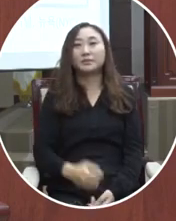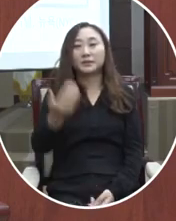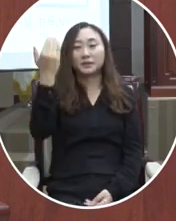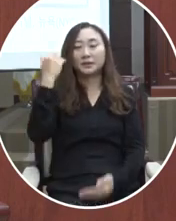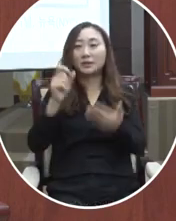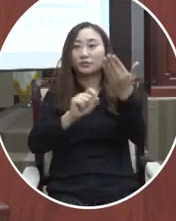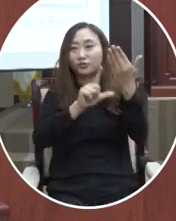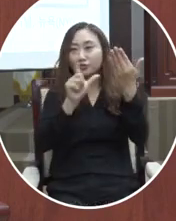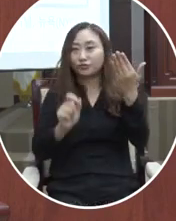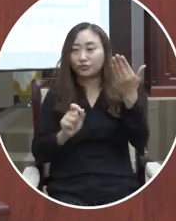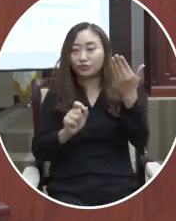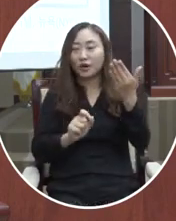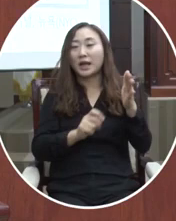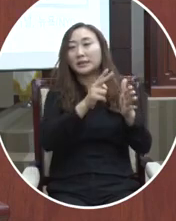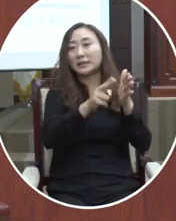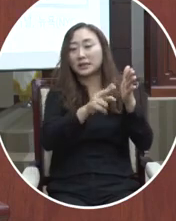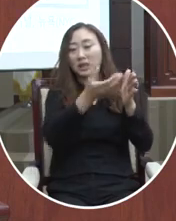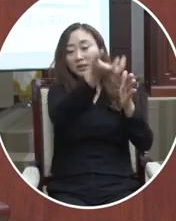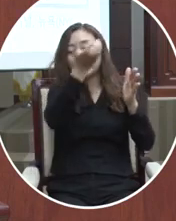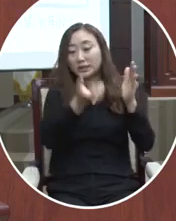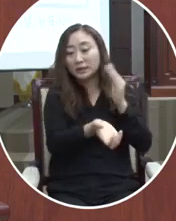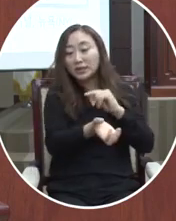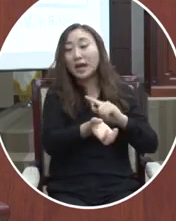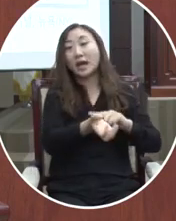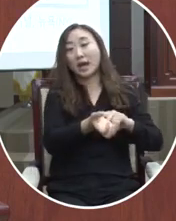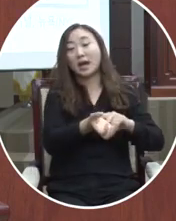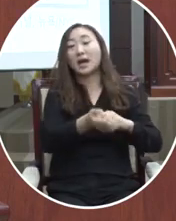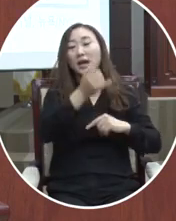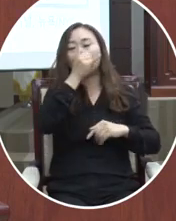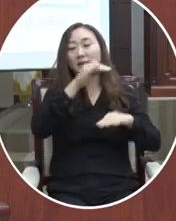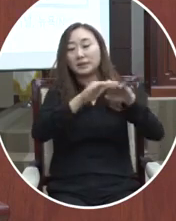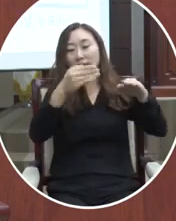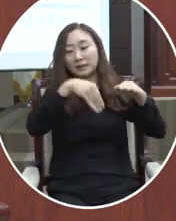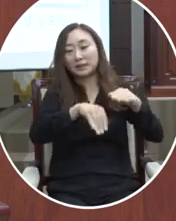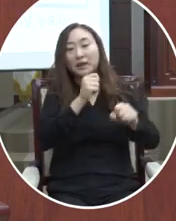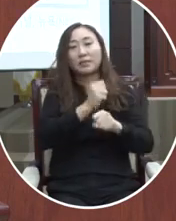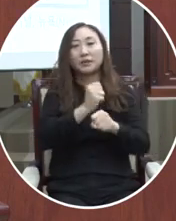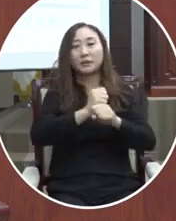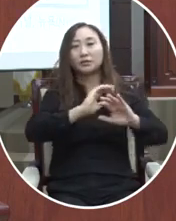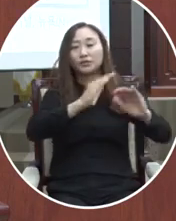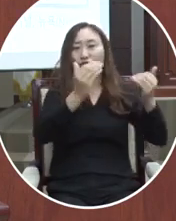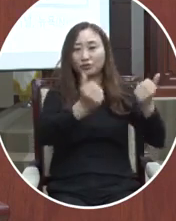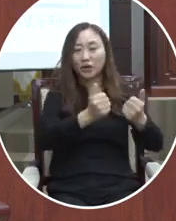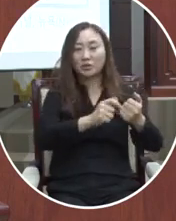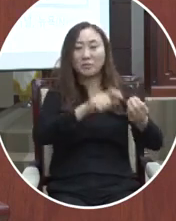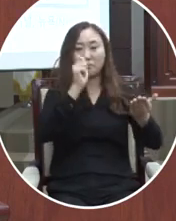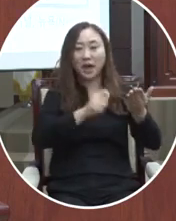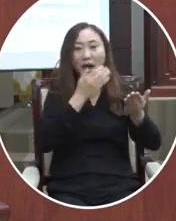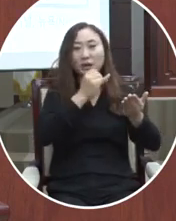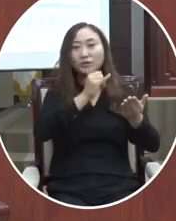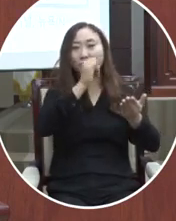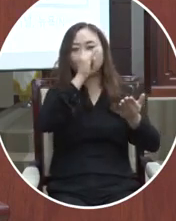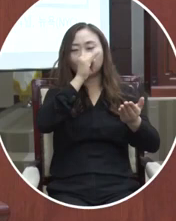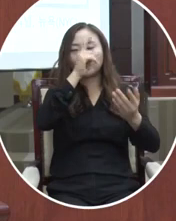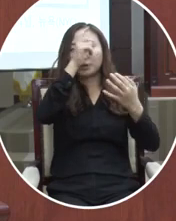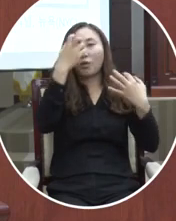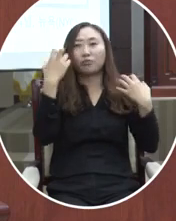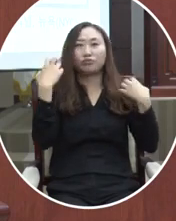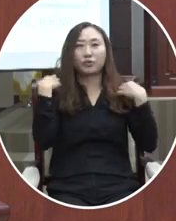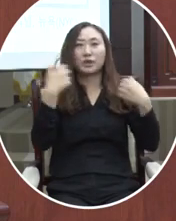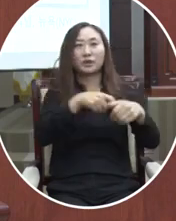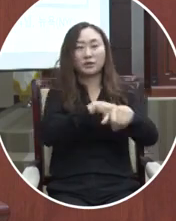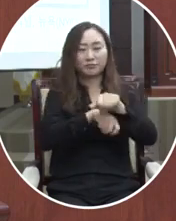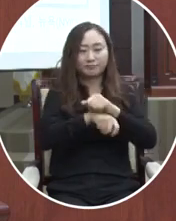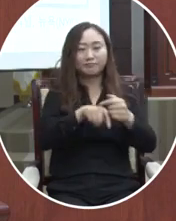먼저 지난 9월 발의된 철도 지하 및 지원에 관한 특별법안이 국회에서 조속히 통과될 수 있도록 정부의 적극적인